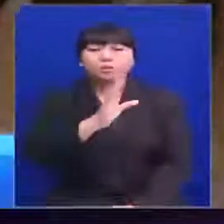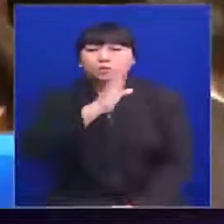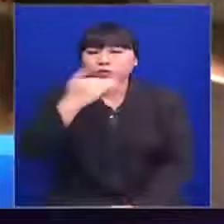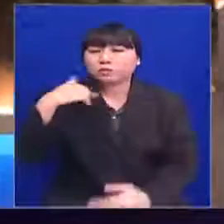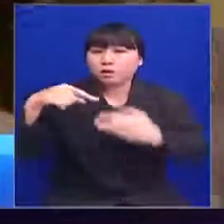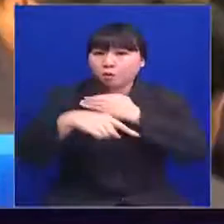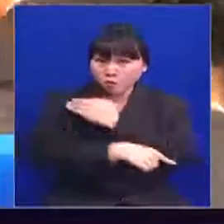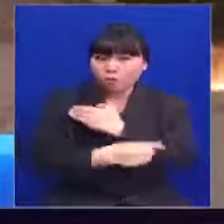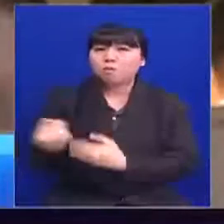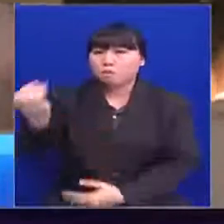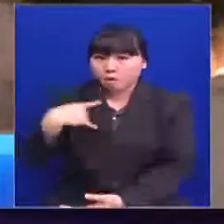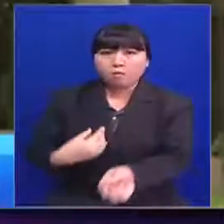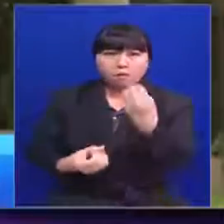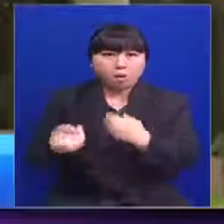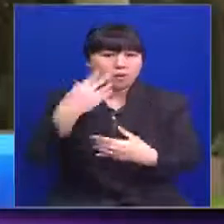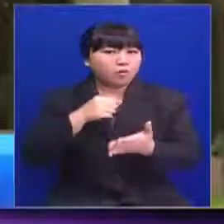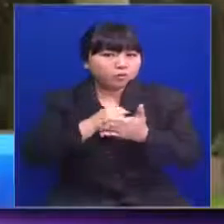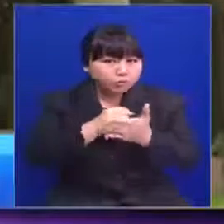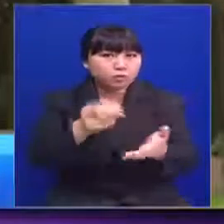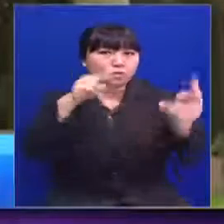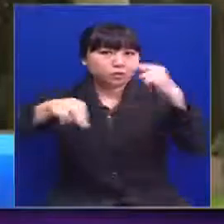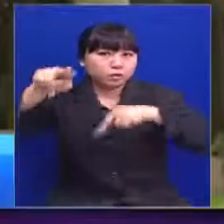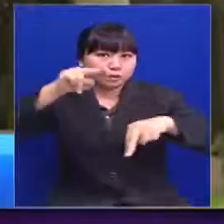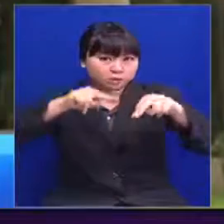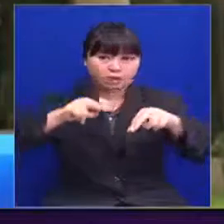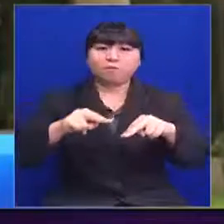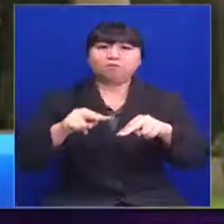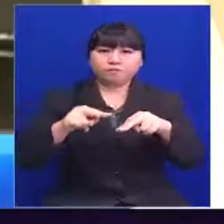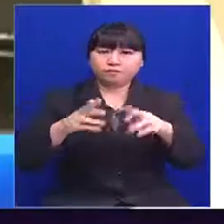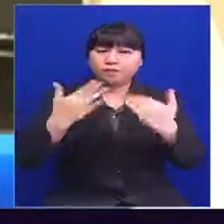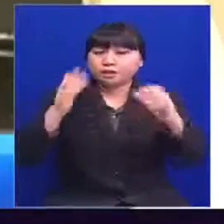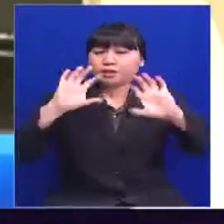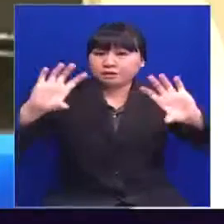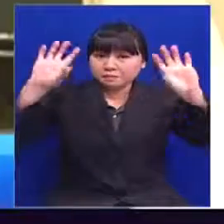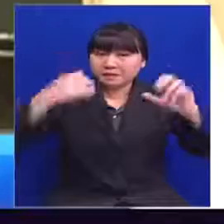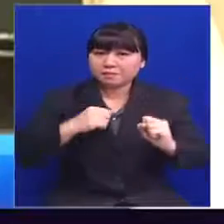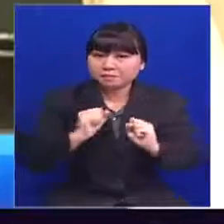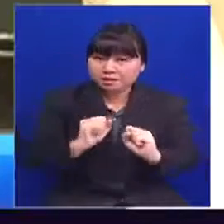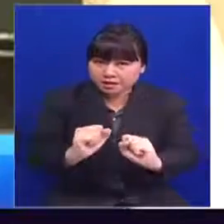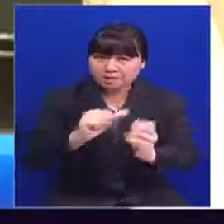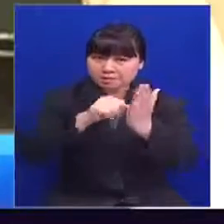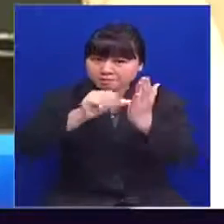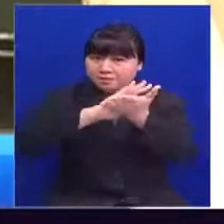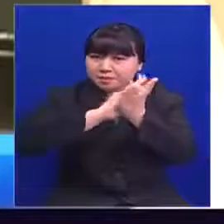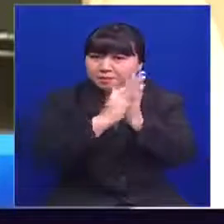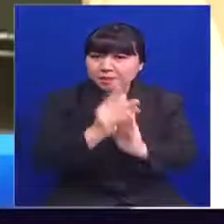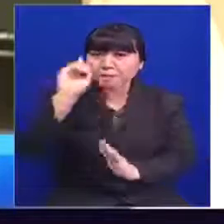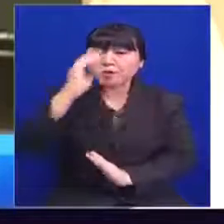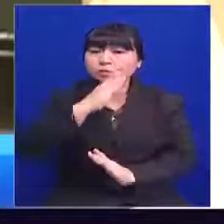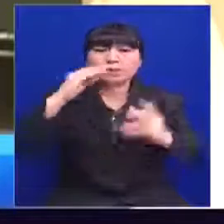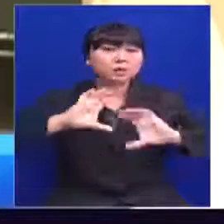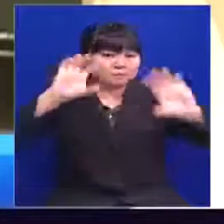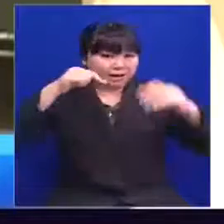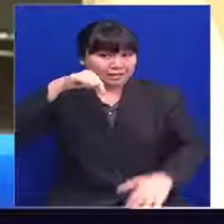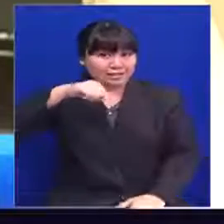จริตก็ขอให้ส่งมาจะเดินหน้าตรวจสอบโดยไม่มีการละเว้นซึ่งรัฐบาลนะคะพยายามที่จะปรับกลไกใหม่หากรัฐบาลนี้ทำไม่